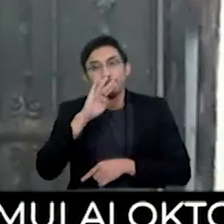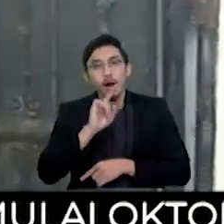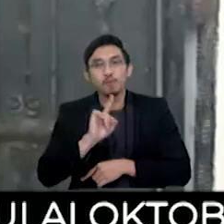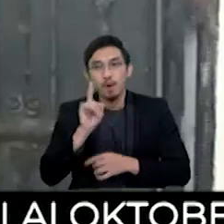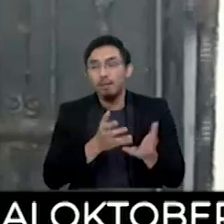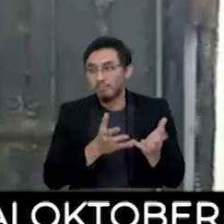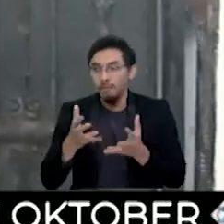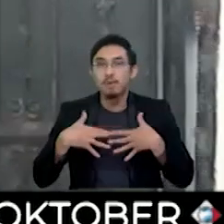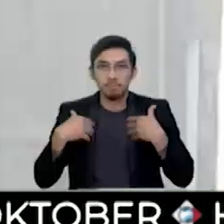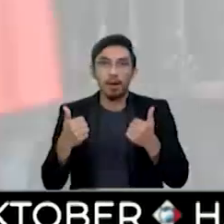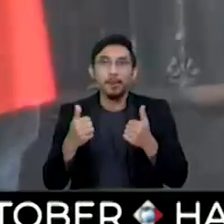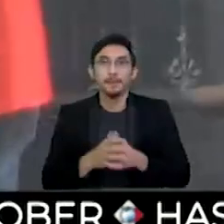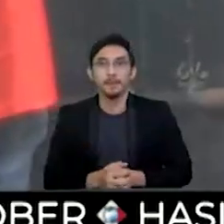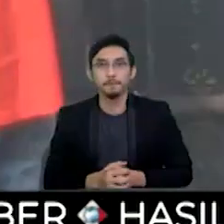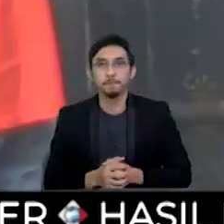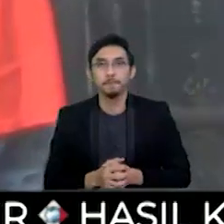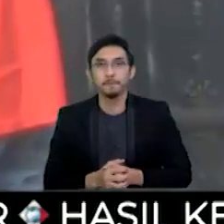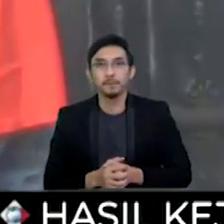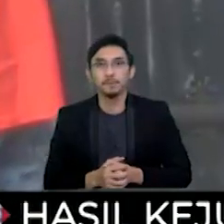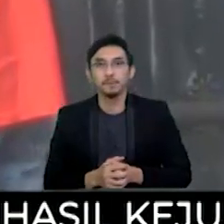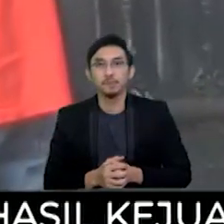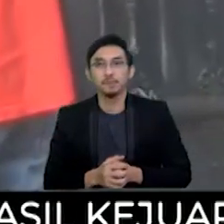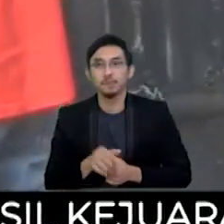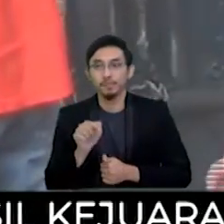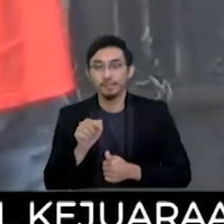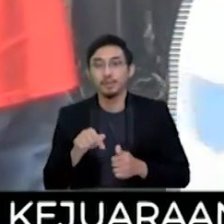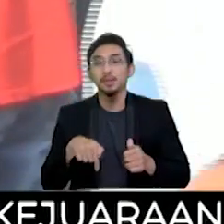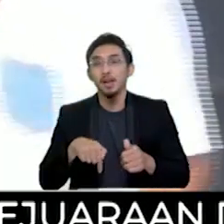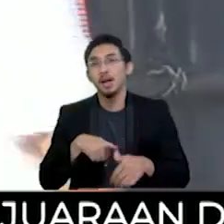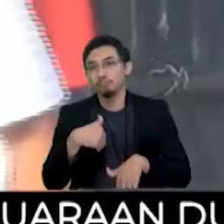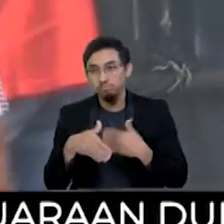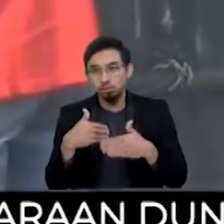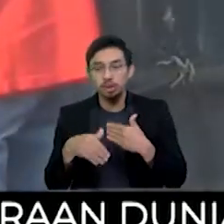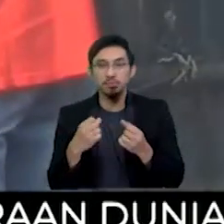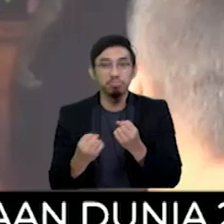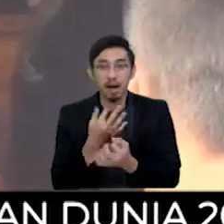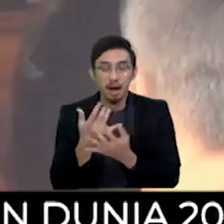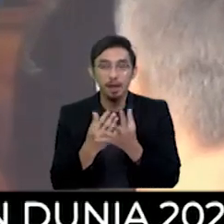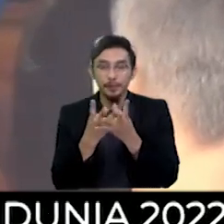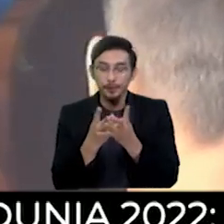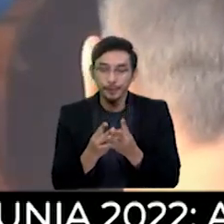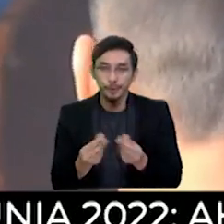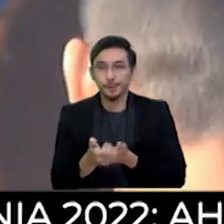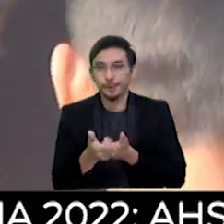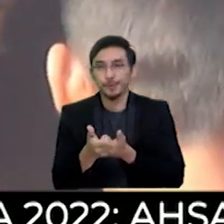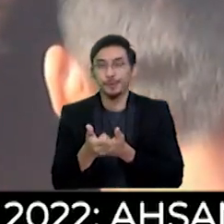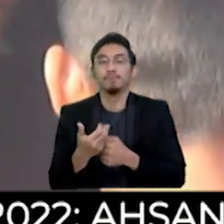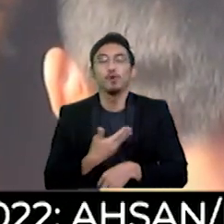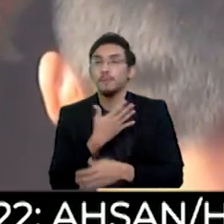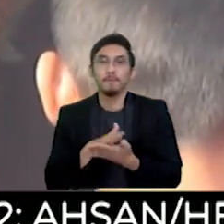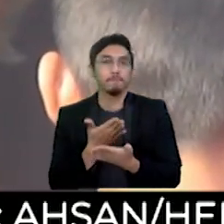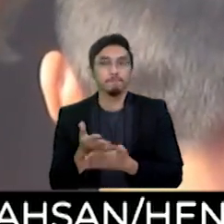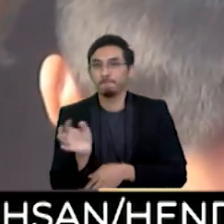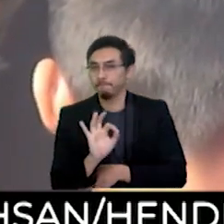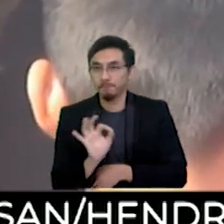oleh warga masyarakat sekitar. Sekitar 1 jam kemudian petugas damkar berhasil memadamkan api. Tidak ada korban jiwa dalam kejadian ini,